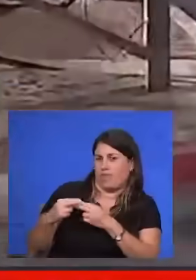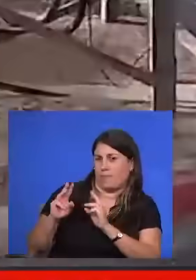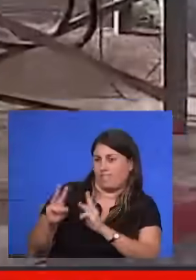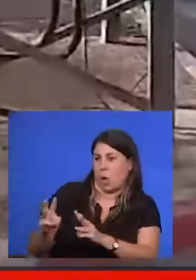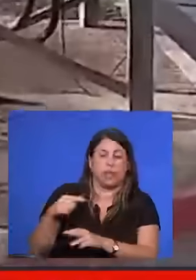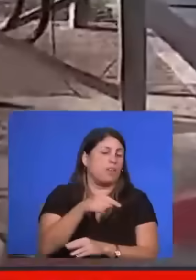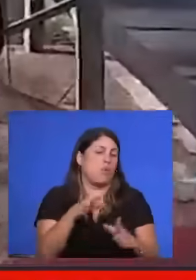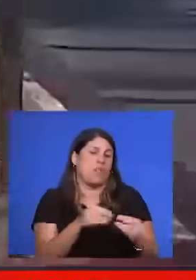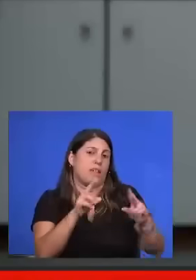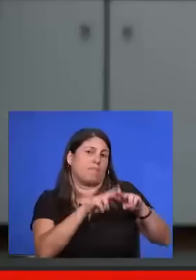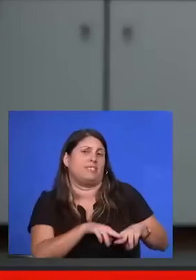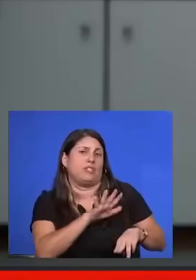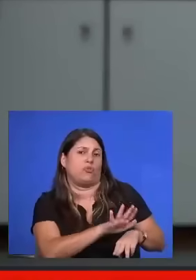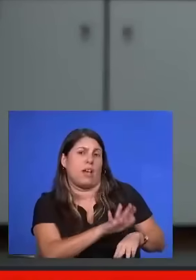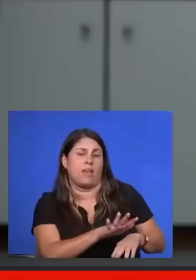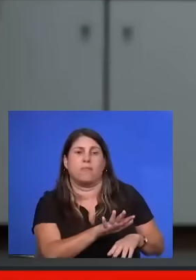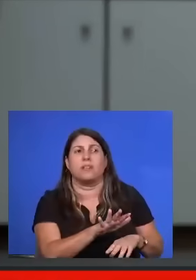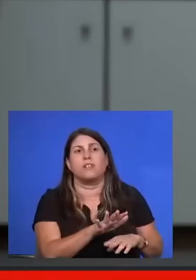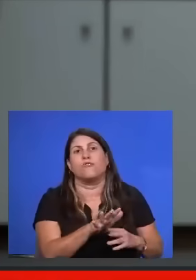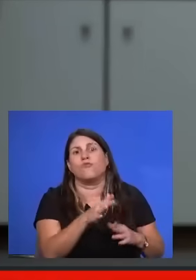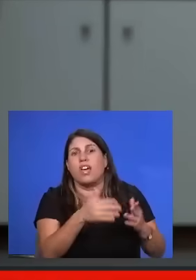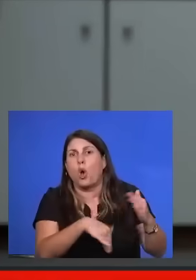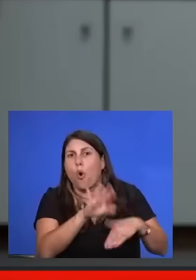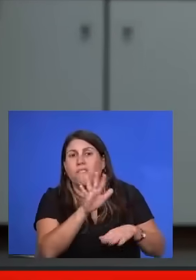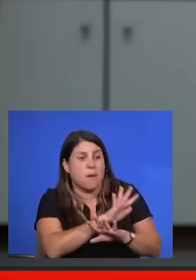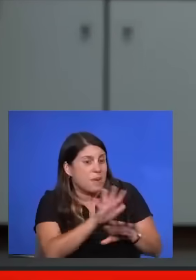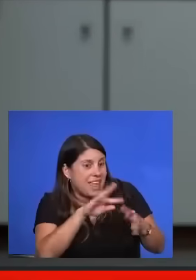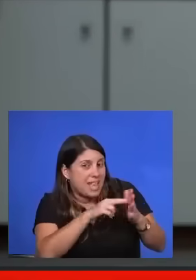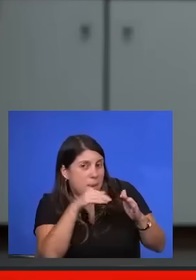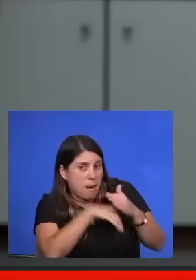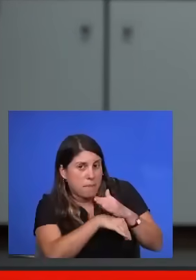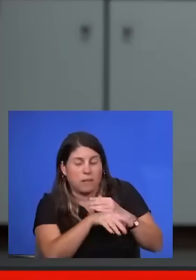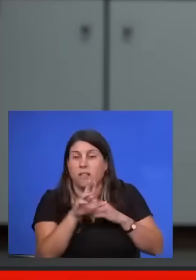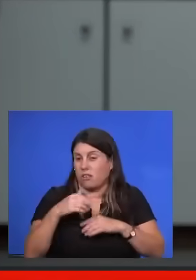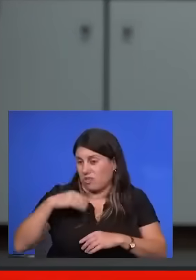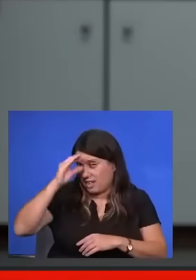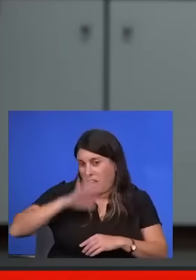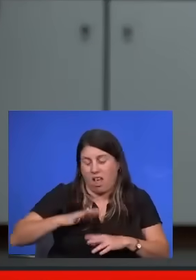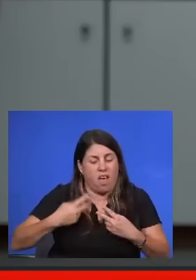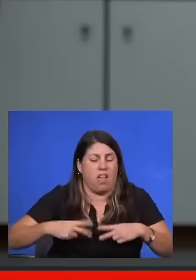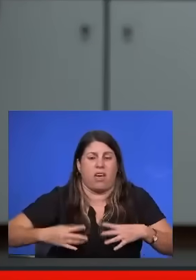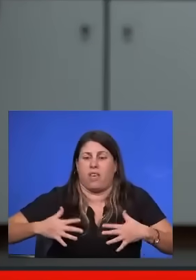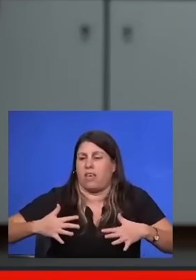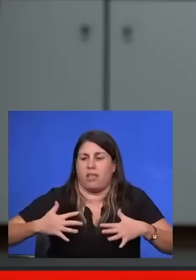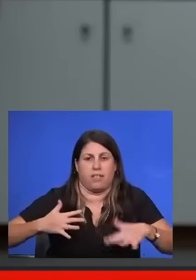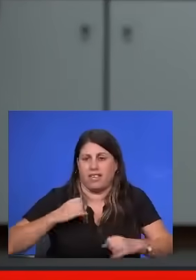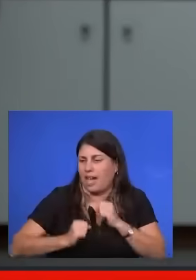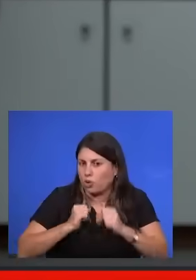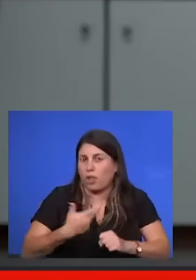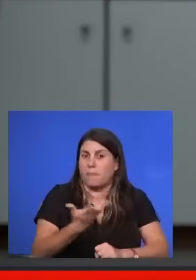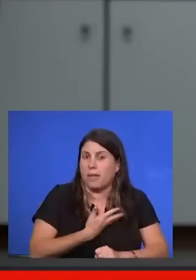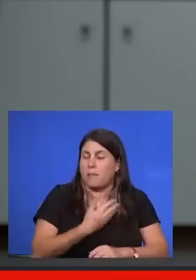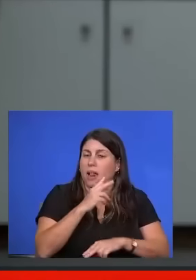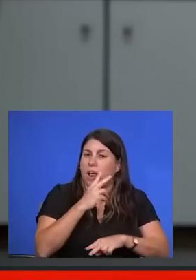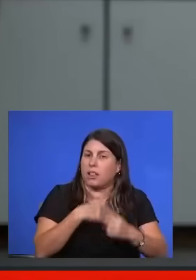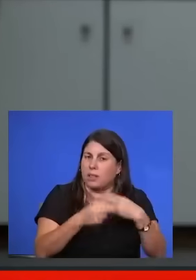ומרביתם בלי ממד. יש לי ילד שהוא עם חרדות מאוד מאוד מאוד קשות, הוא עם טיפול תרופתי בדבר הזה, אין